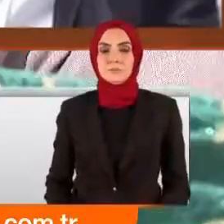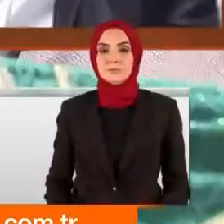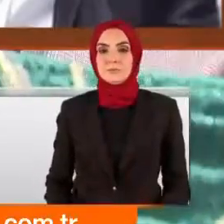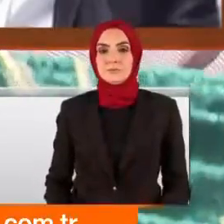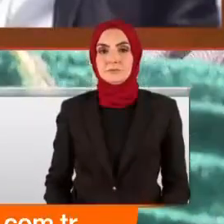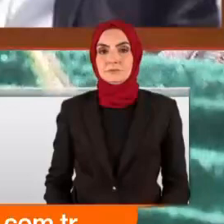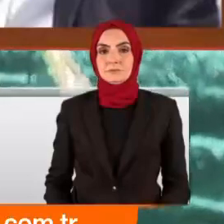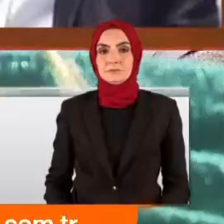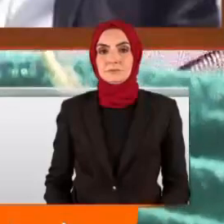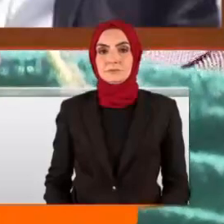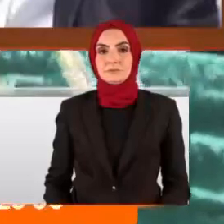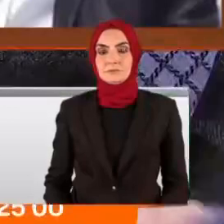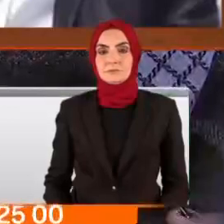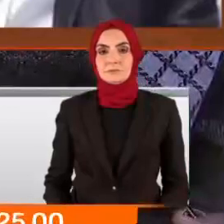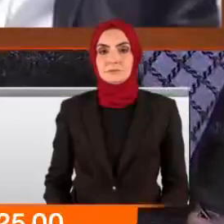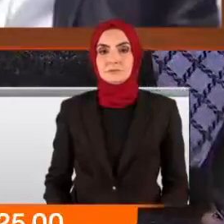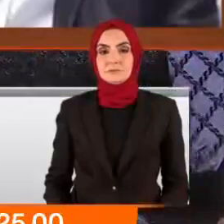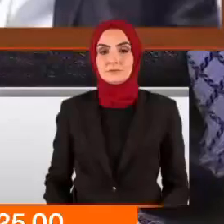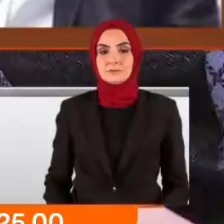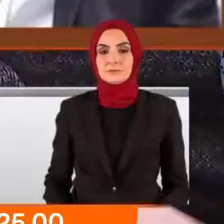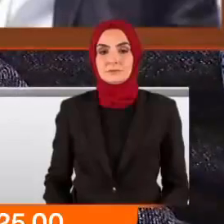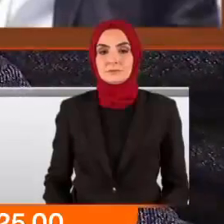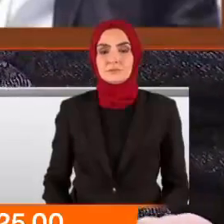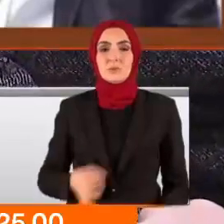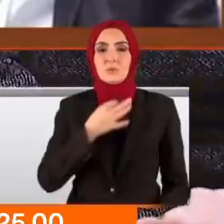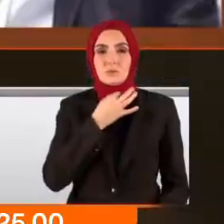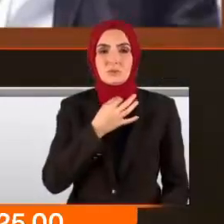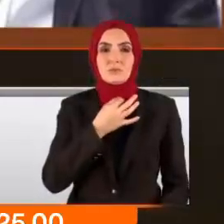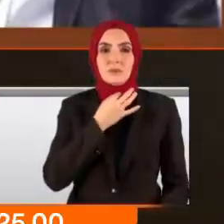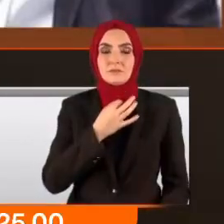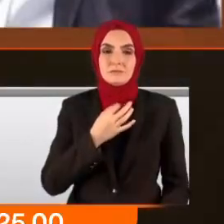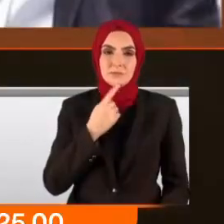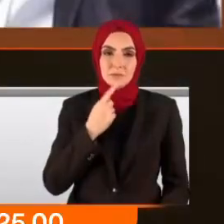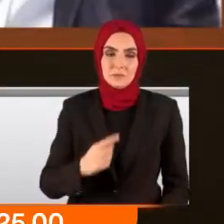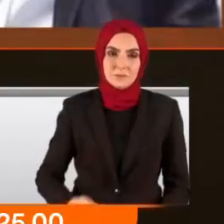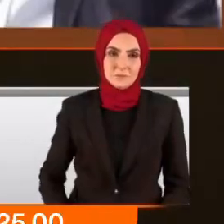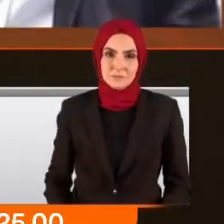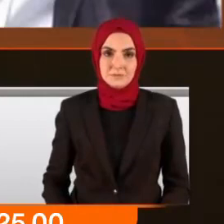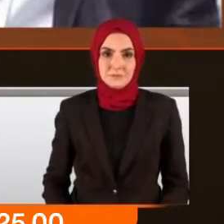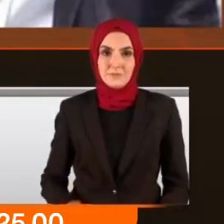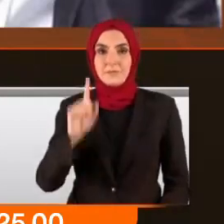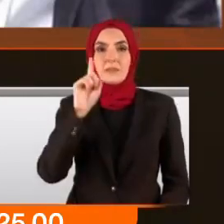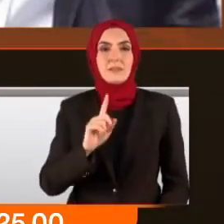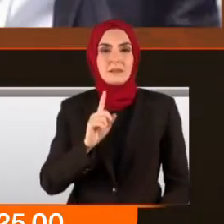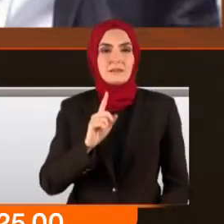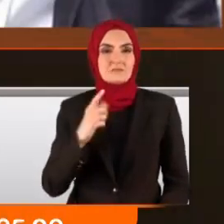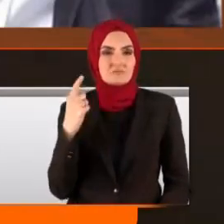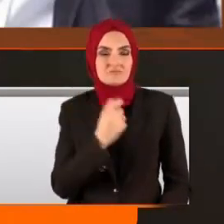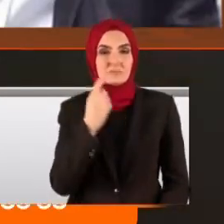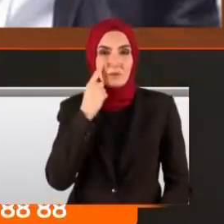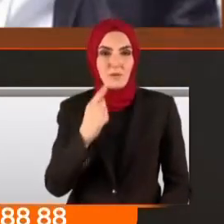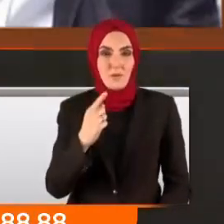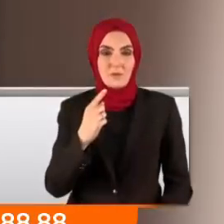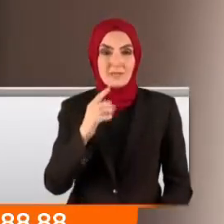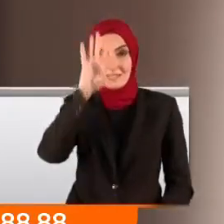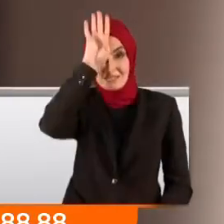Seni nasıl giydiler anne? Dur deyin lütfen, yalvarıyorum size. İlk vahşet, polisin Haramidere'de alevlere teslim olan